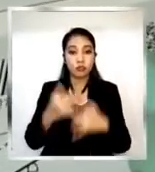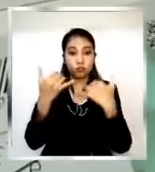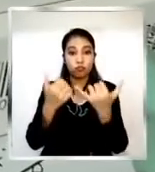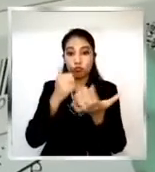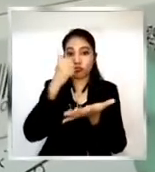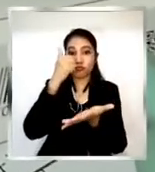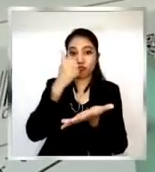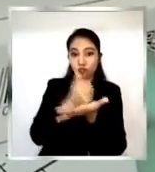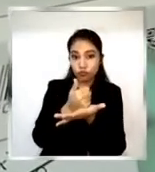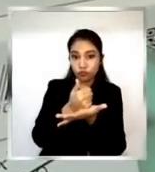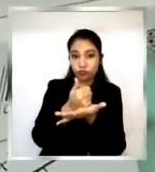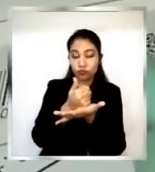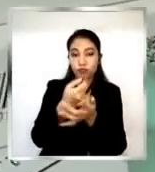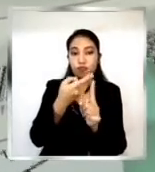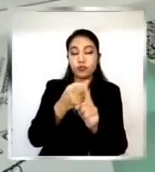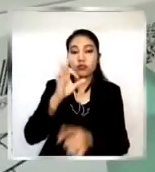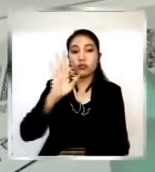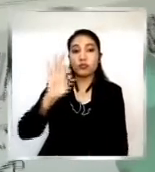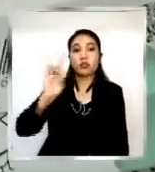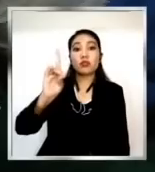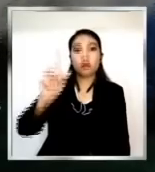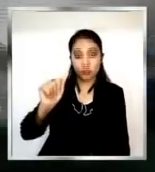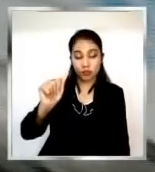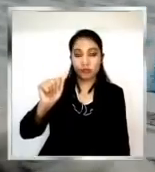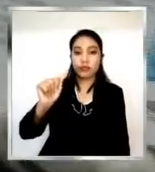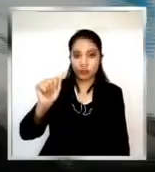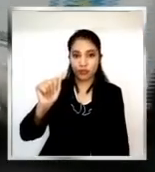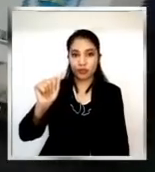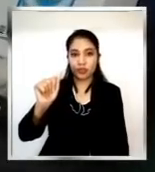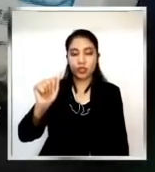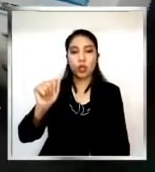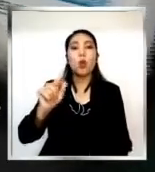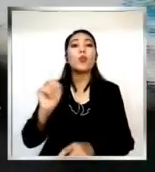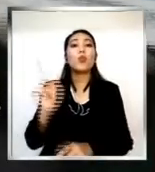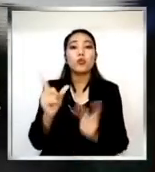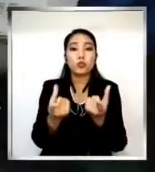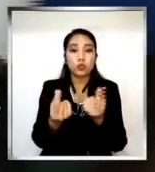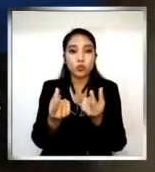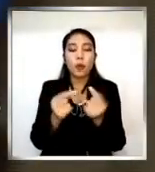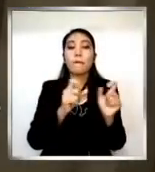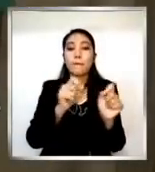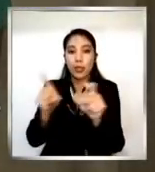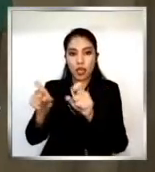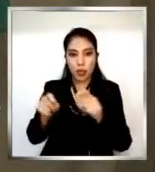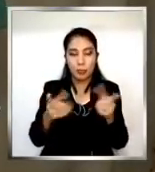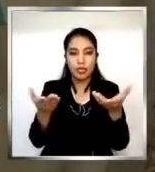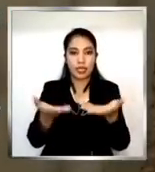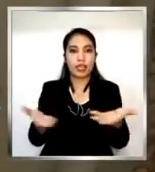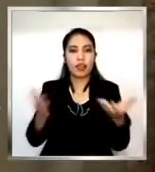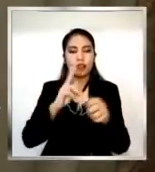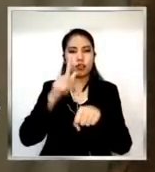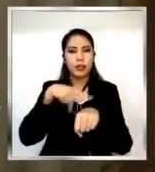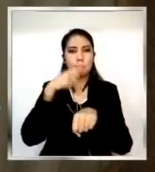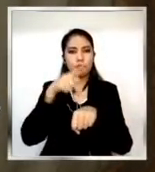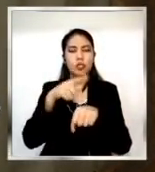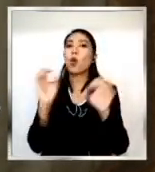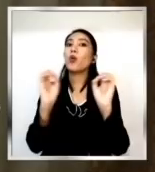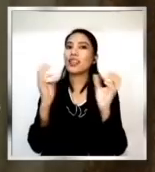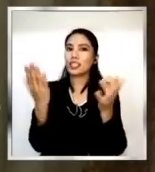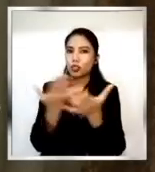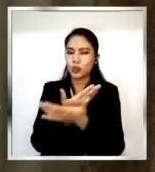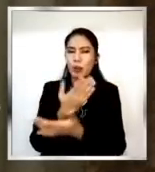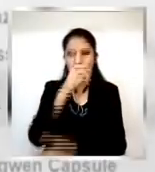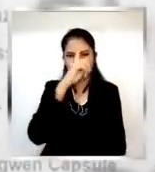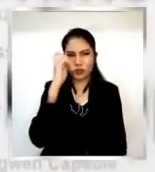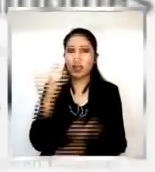Drug Administration o FDA na maibenta sa Pilipinas. Wala sana kakaiba sa balitang ito dahil marami naman ang Chinese medicine